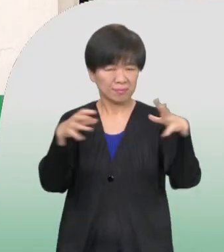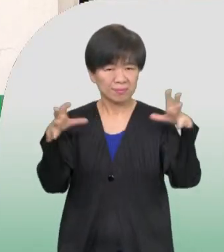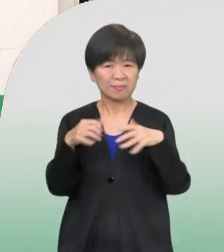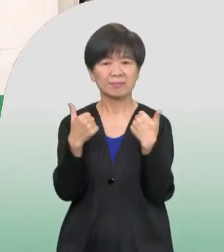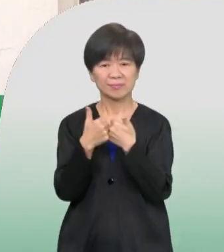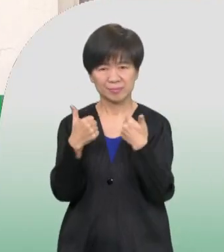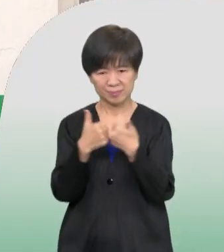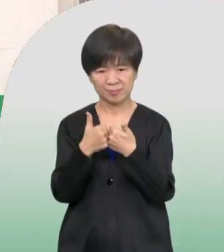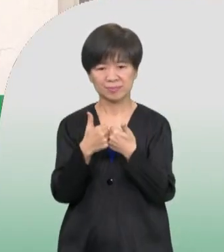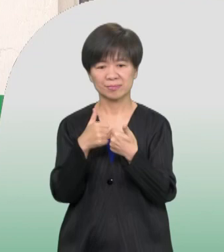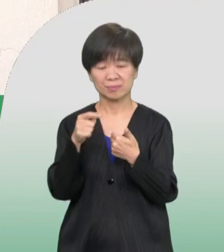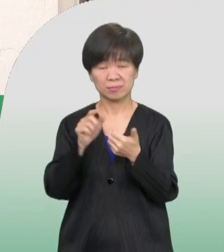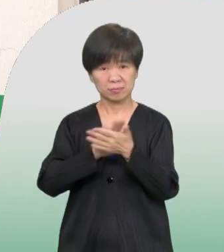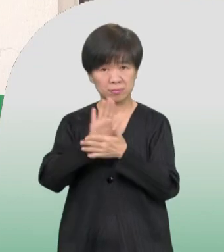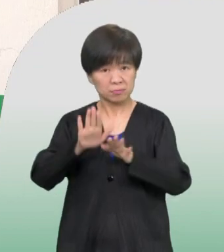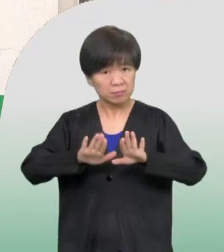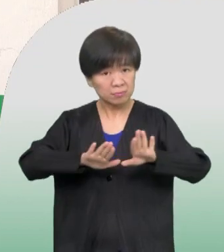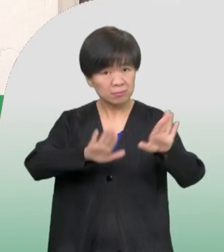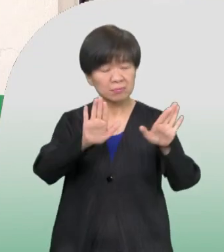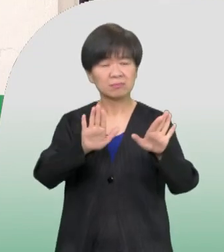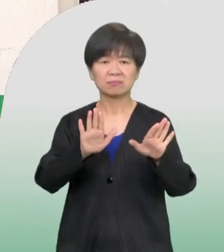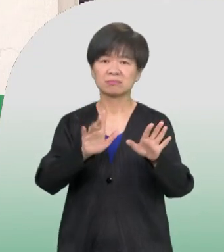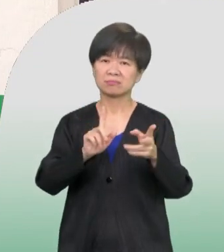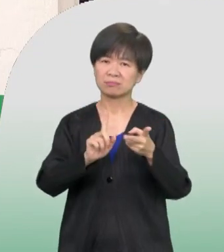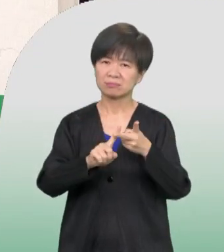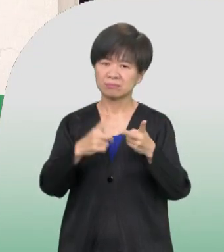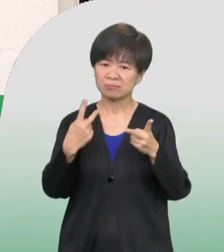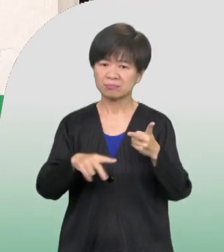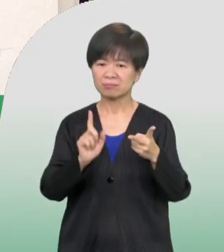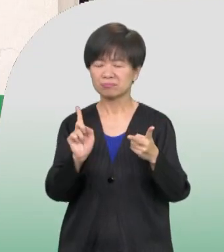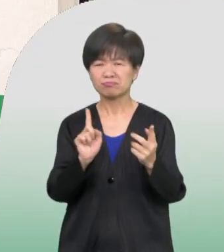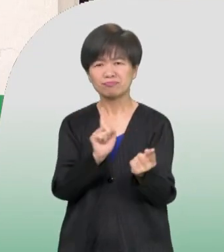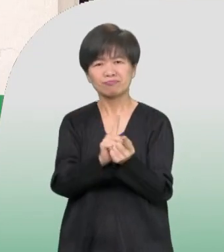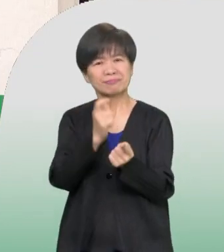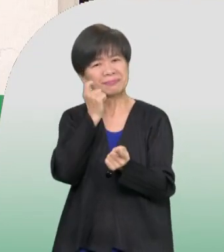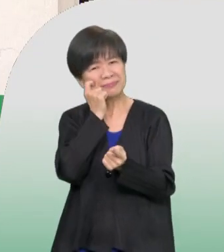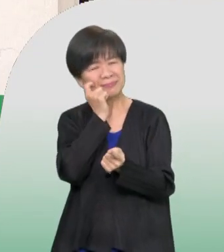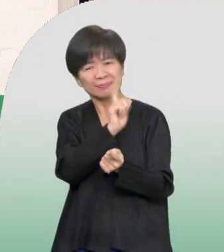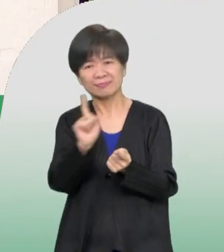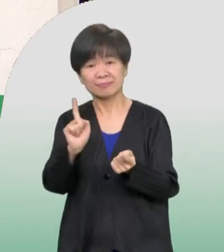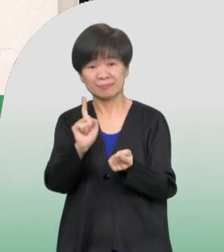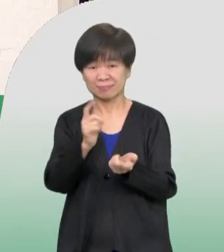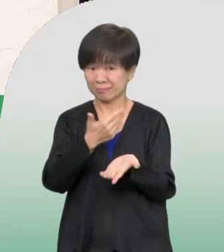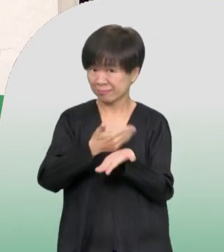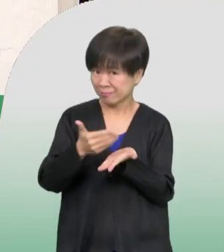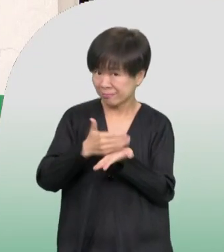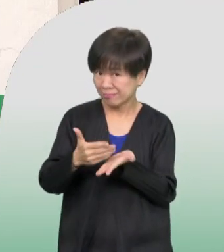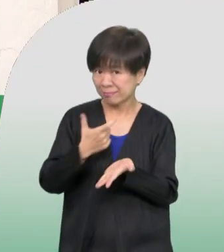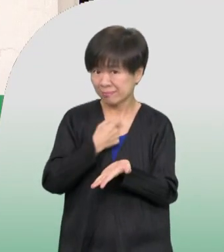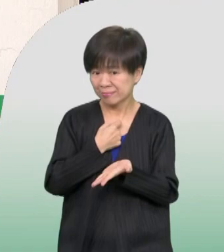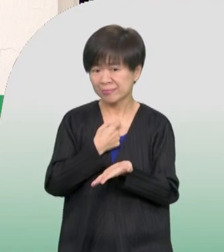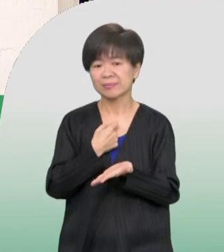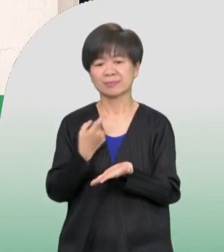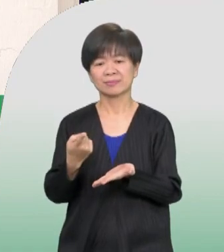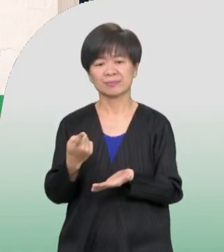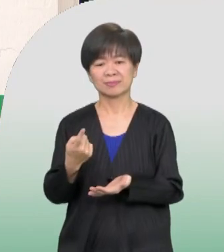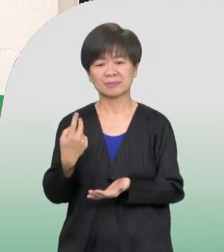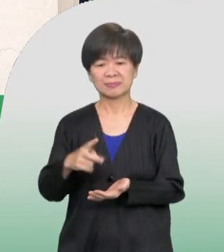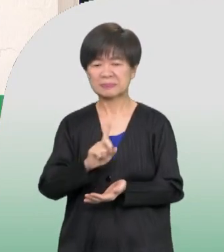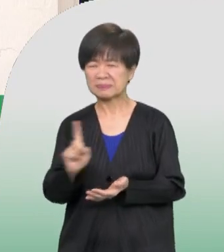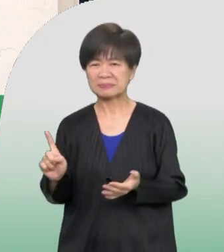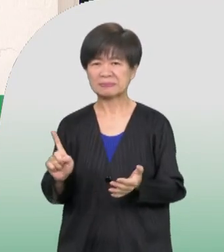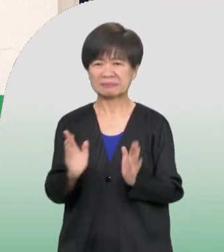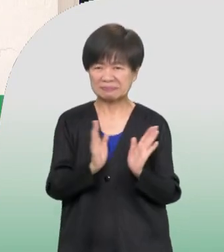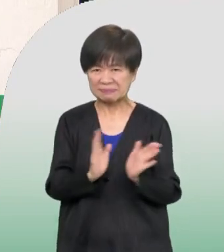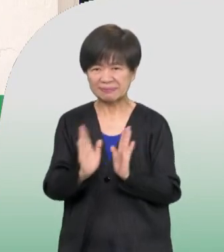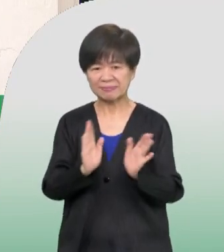哦，将来的发展啦，也目前诸多的嘛个事情要去发展，也系嘛诸多嘛个事情要去